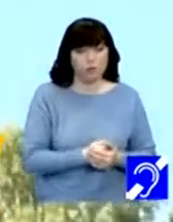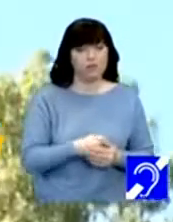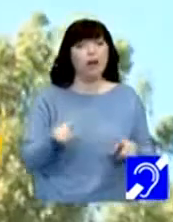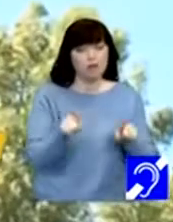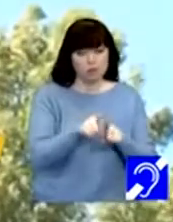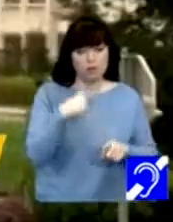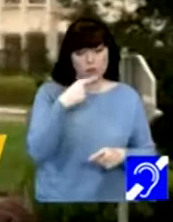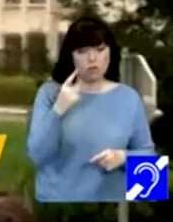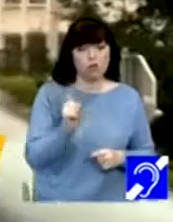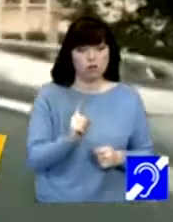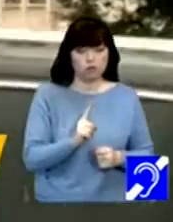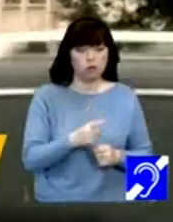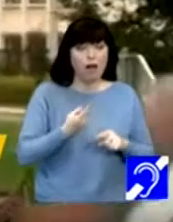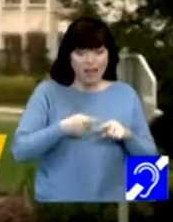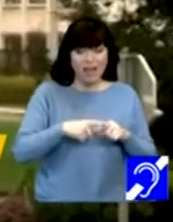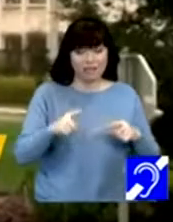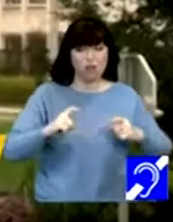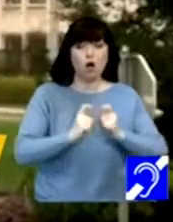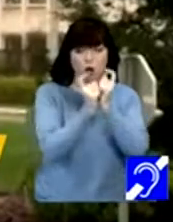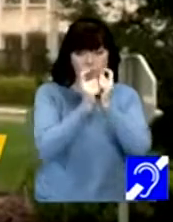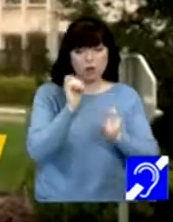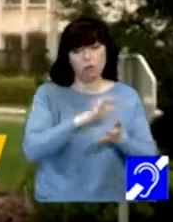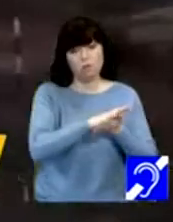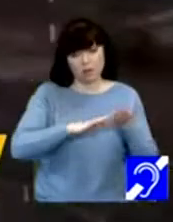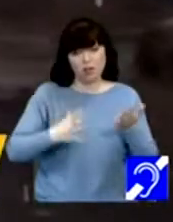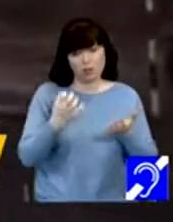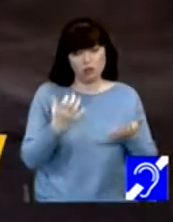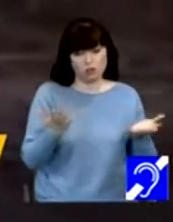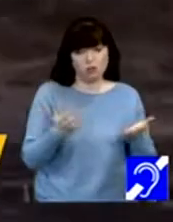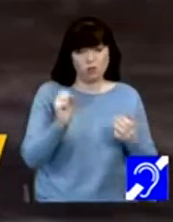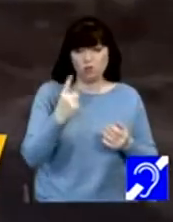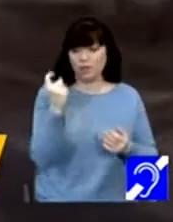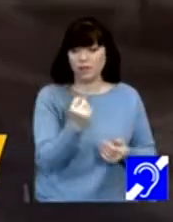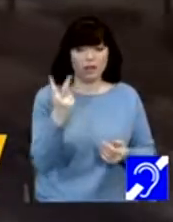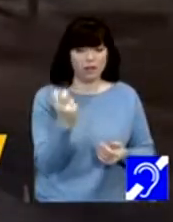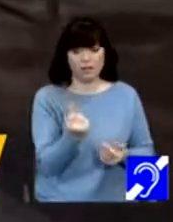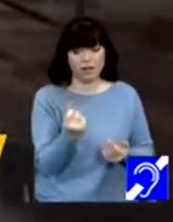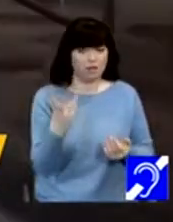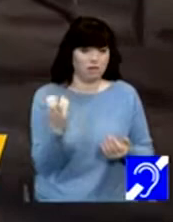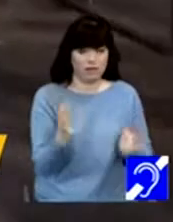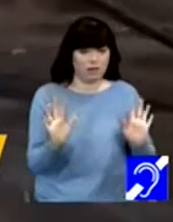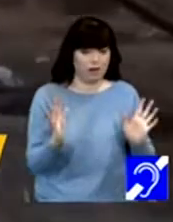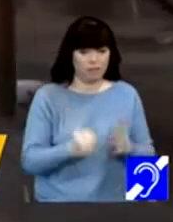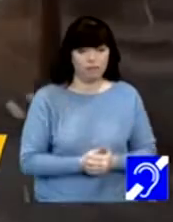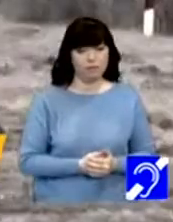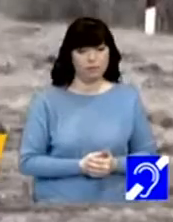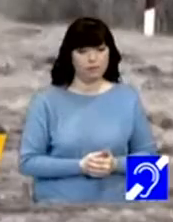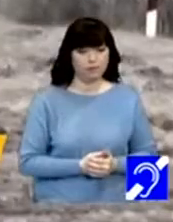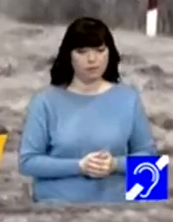al NATO a mai menționat că acest conflict va continua cel puțin câteva săptămâni.